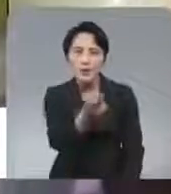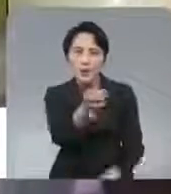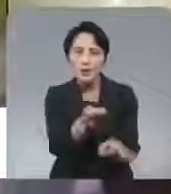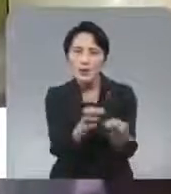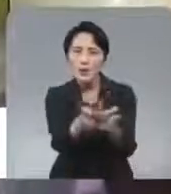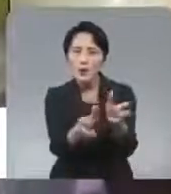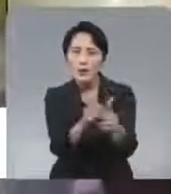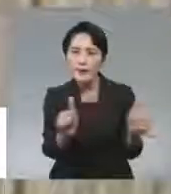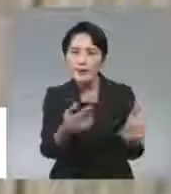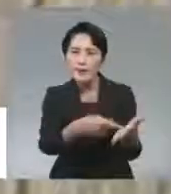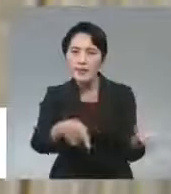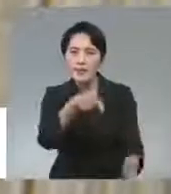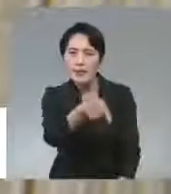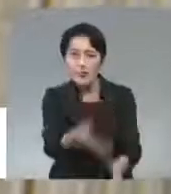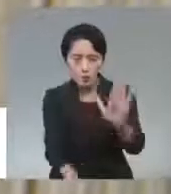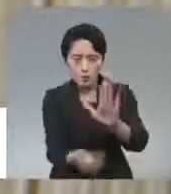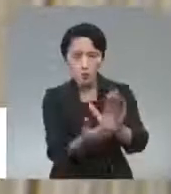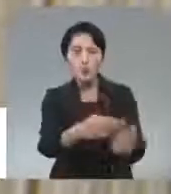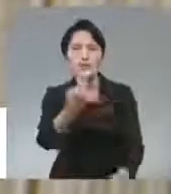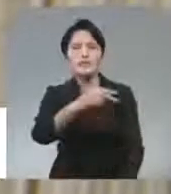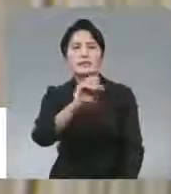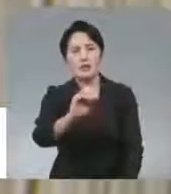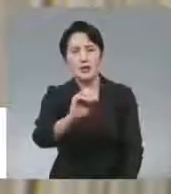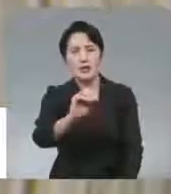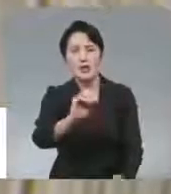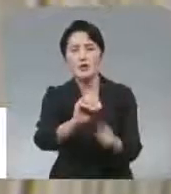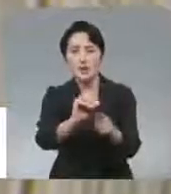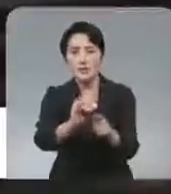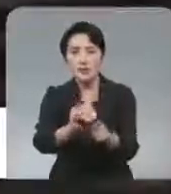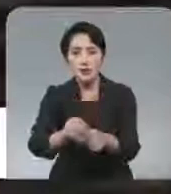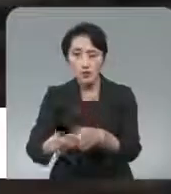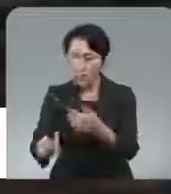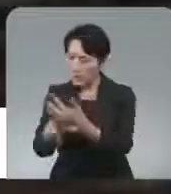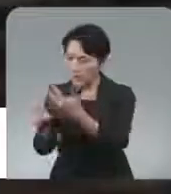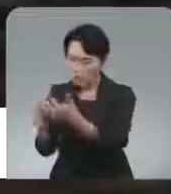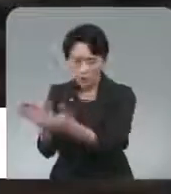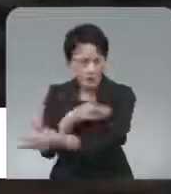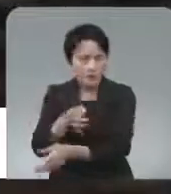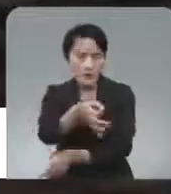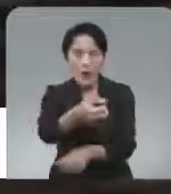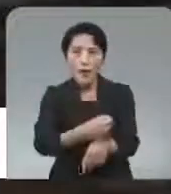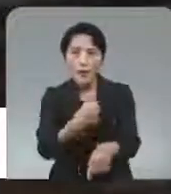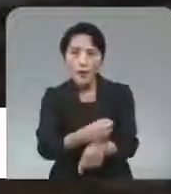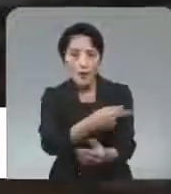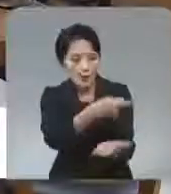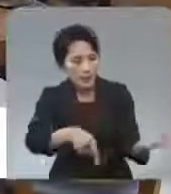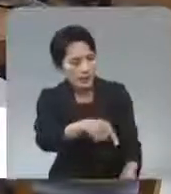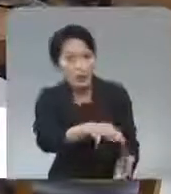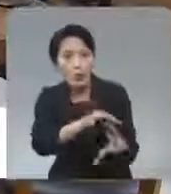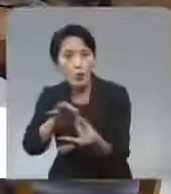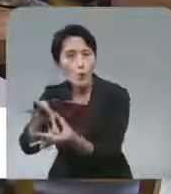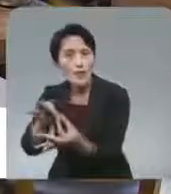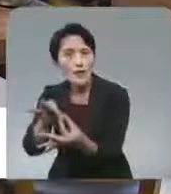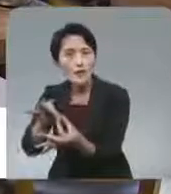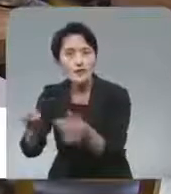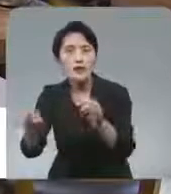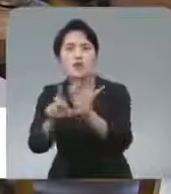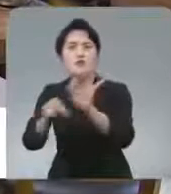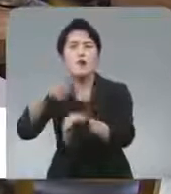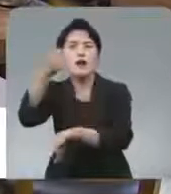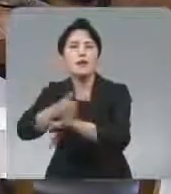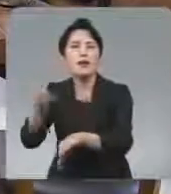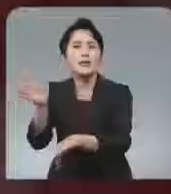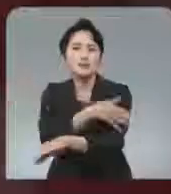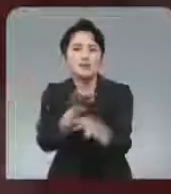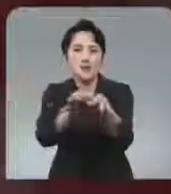25日に本会議を開き国会常任委員長を与党11ポスト野党7ポストに配分して